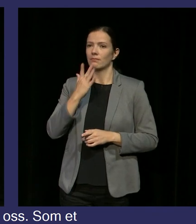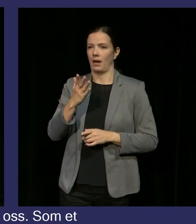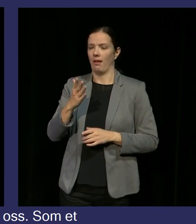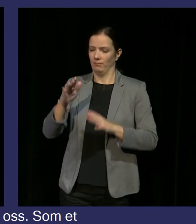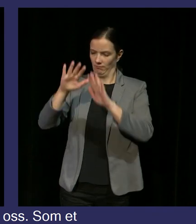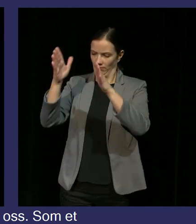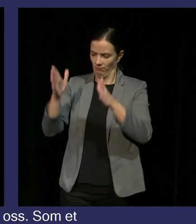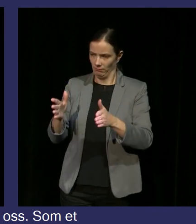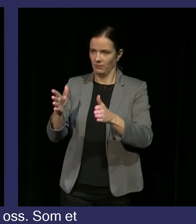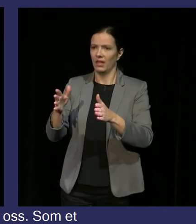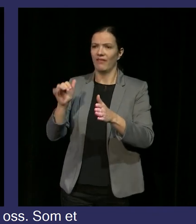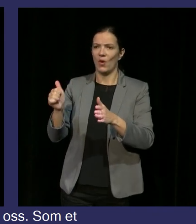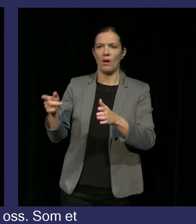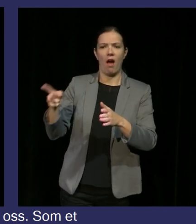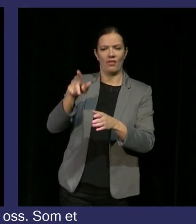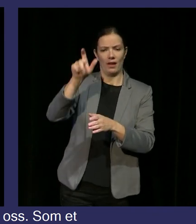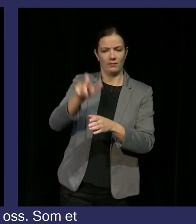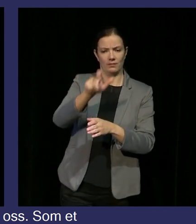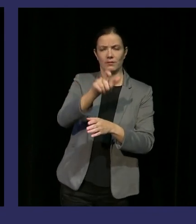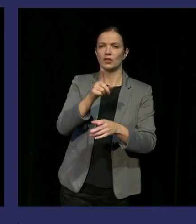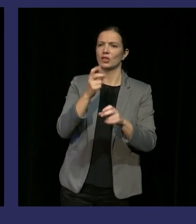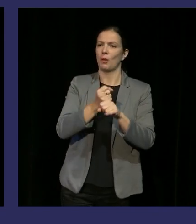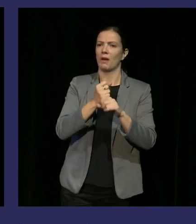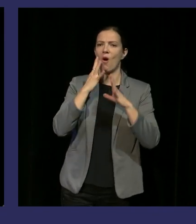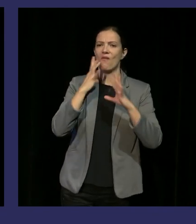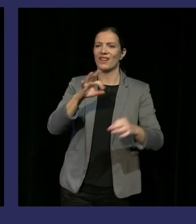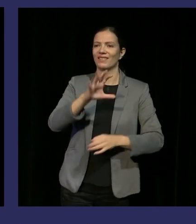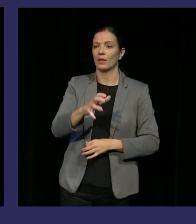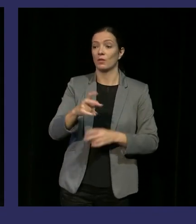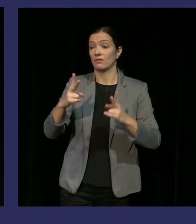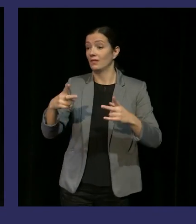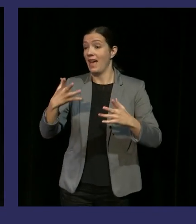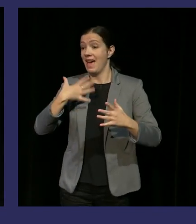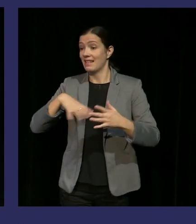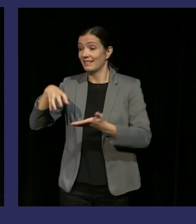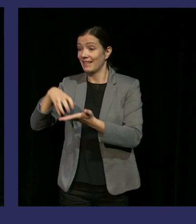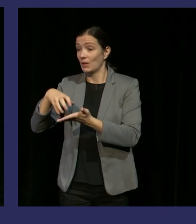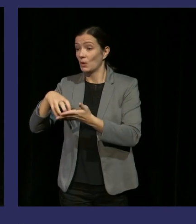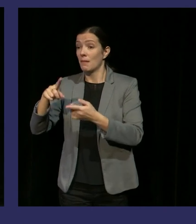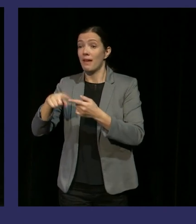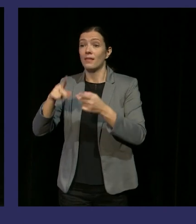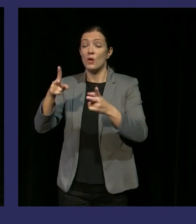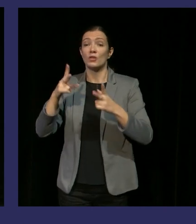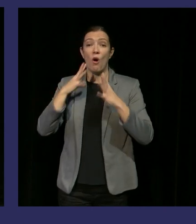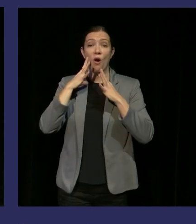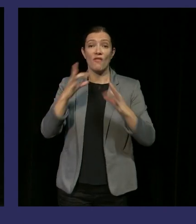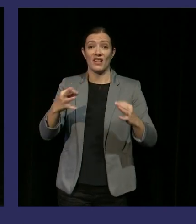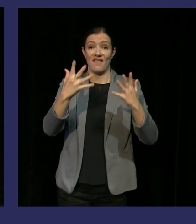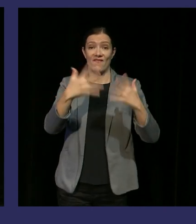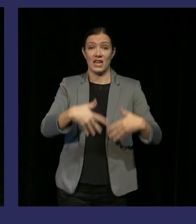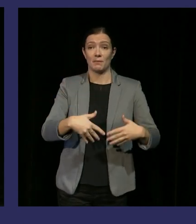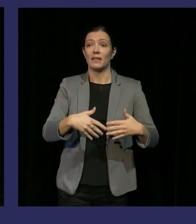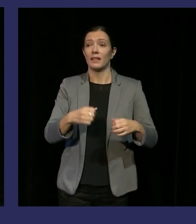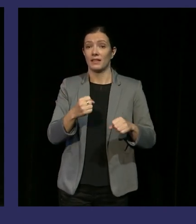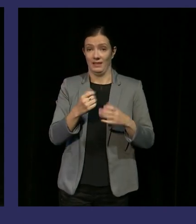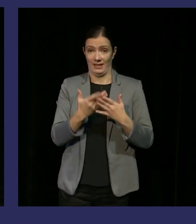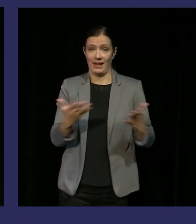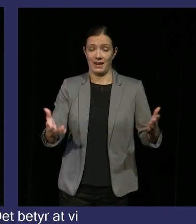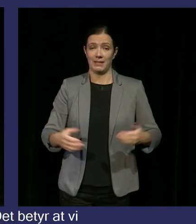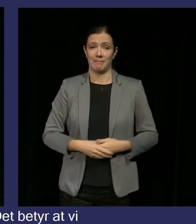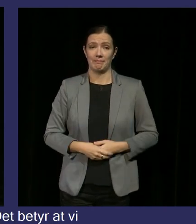for andre i offentlige sektor, både i helsesektoren og i offentlige virksomheter